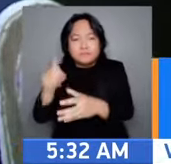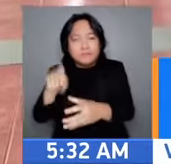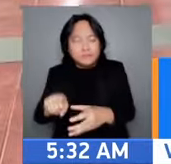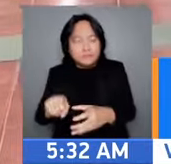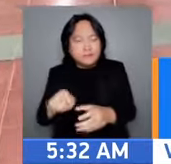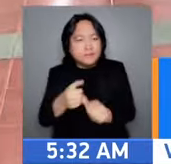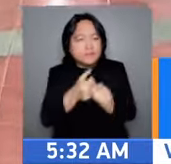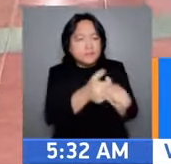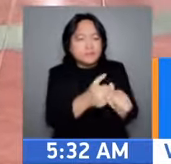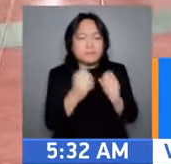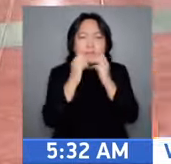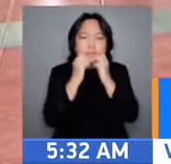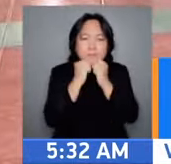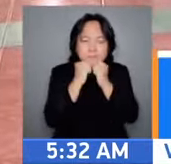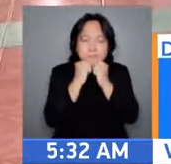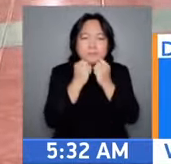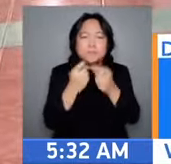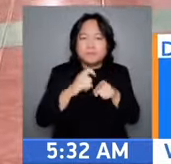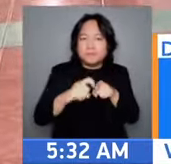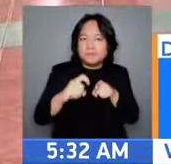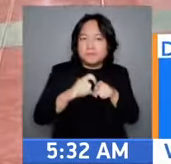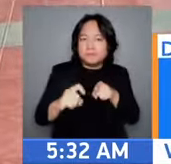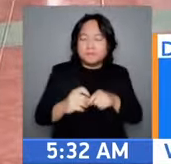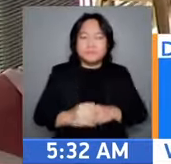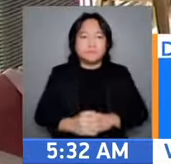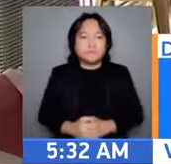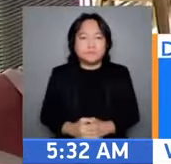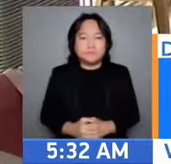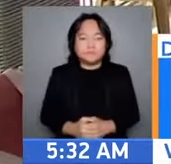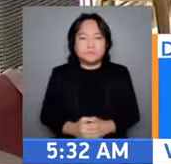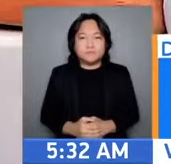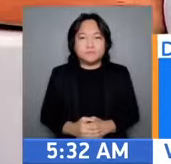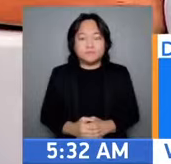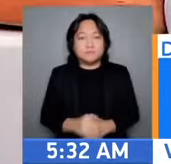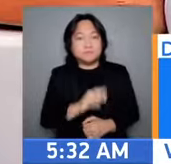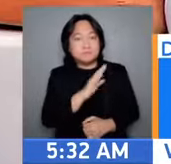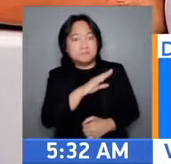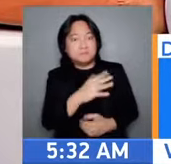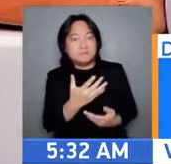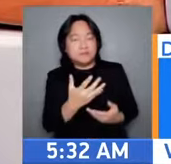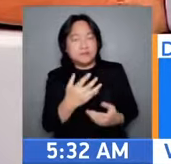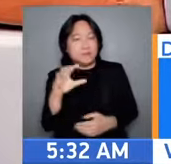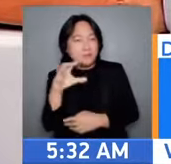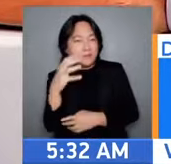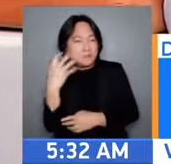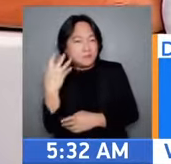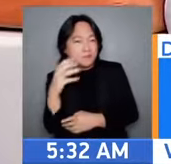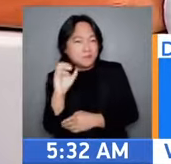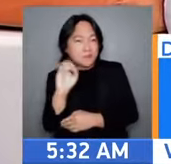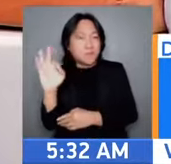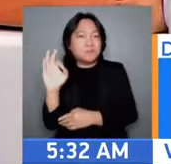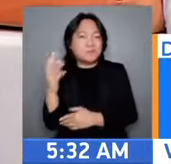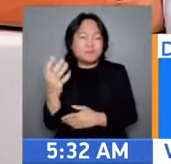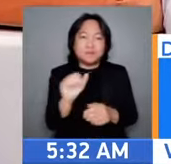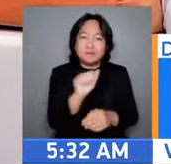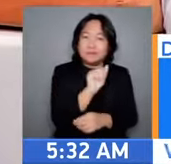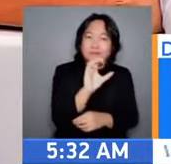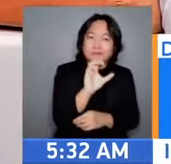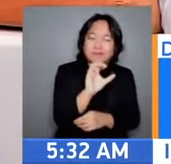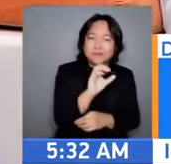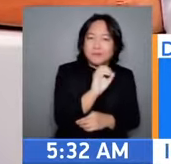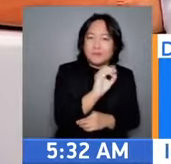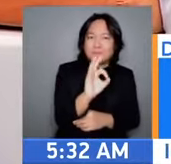kuryente. Paano mo sasabihin magtipid, huwag mag-aircon, huwag mag-electric pass? Mainit. Hindi na init. Di ba? Hindi